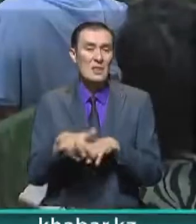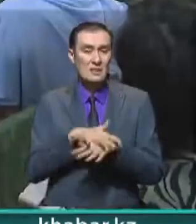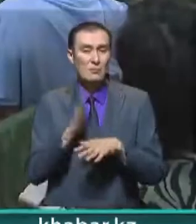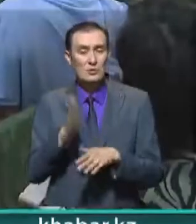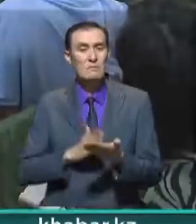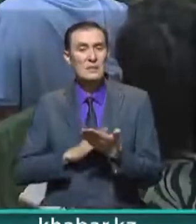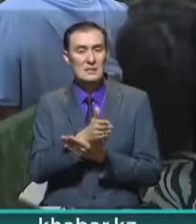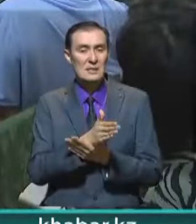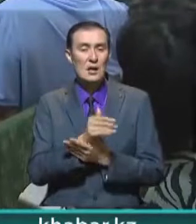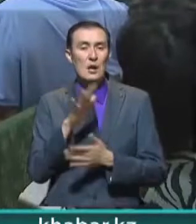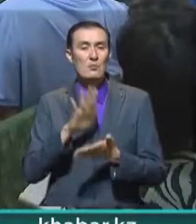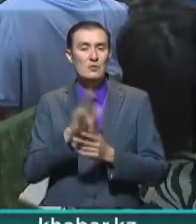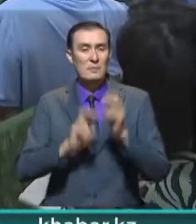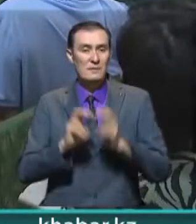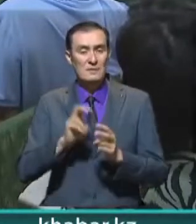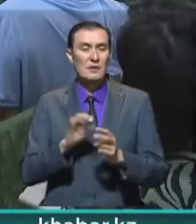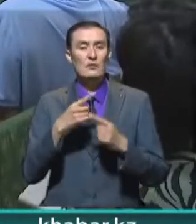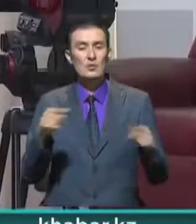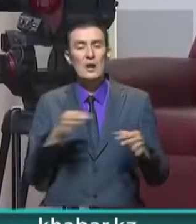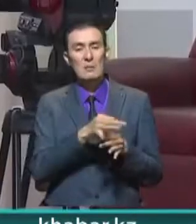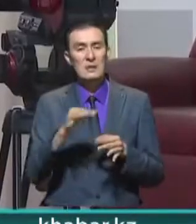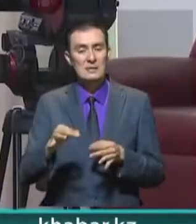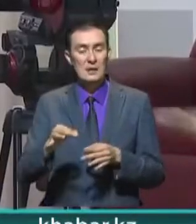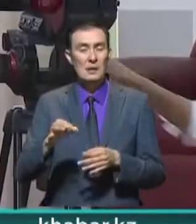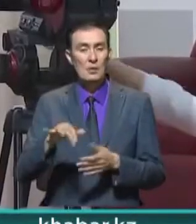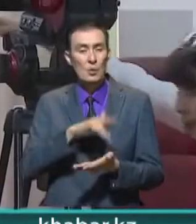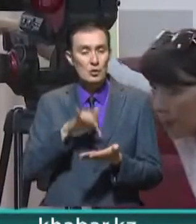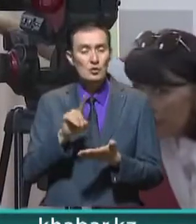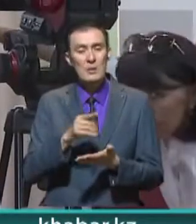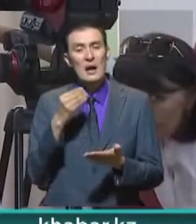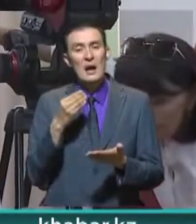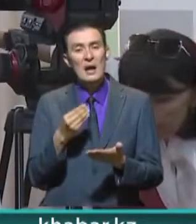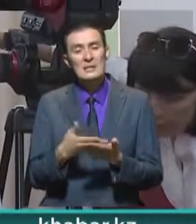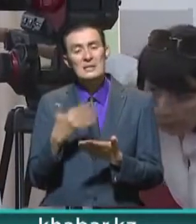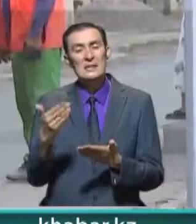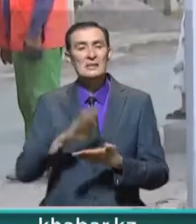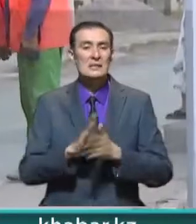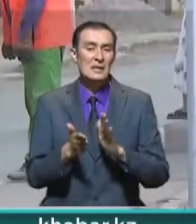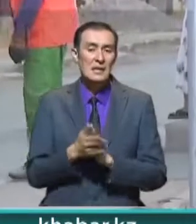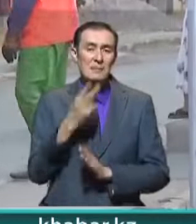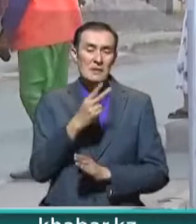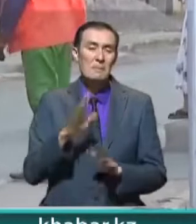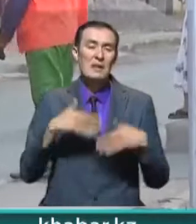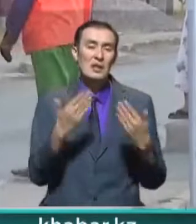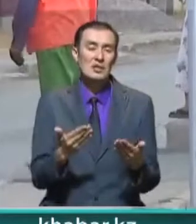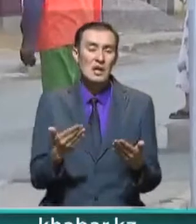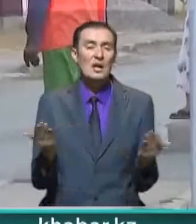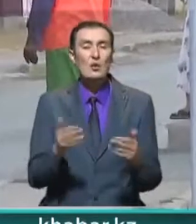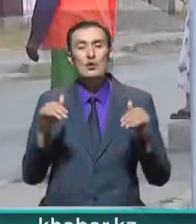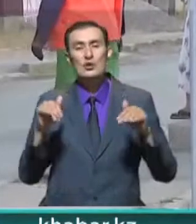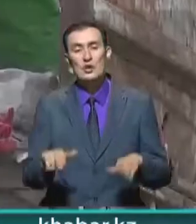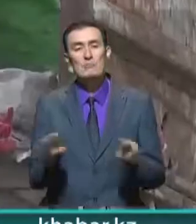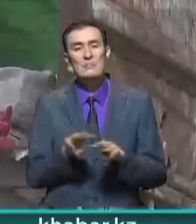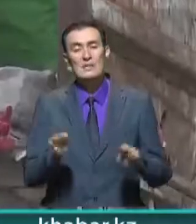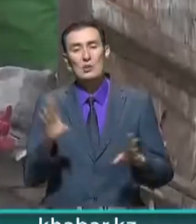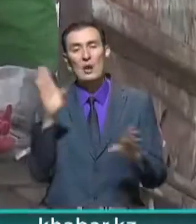намерен посетить мусороперерабатывающие заводы и в других городах, с тем, чтобы оценить их состояние и предложить конкретные решения